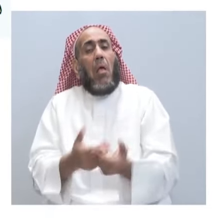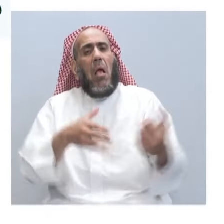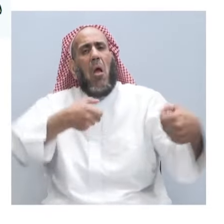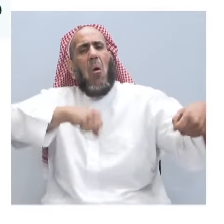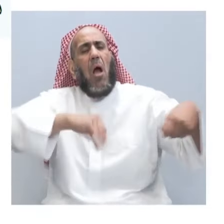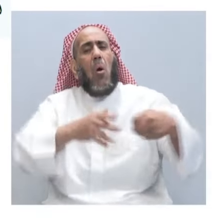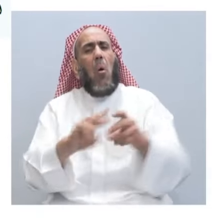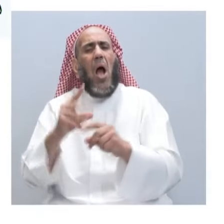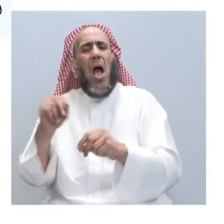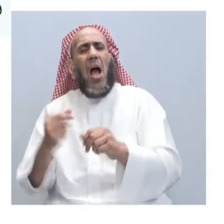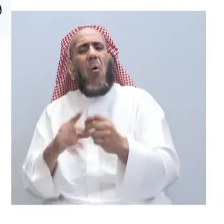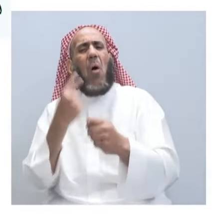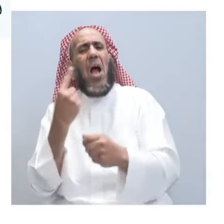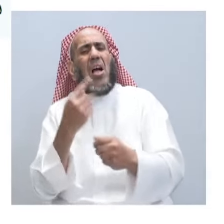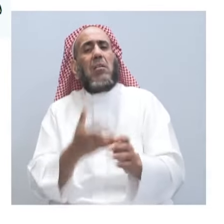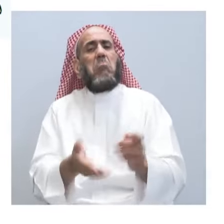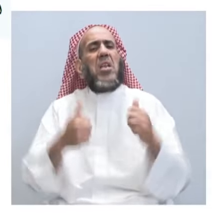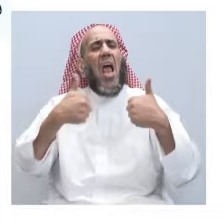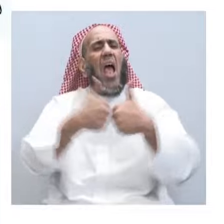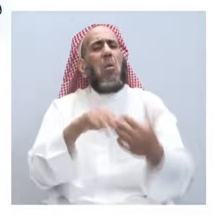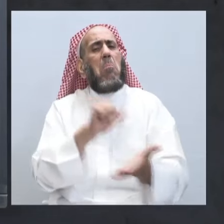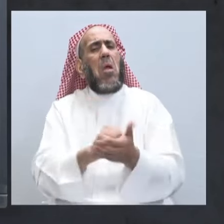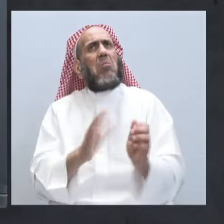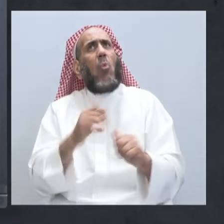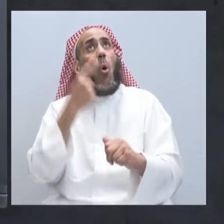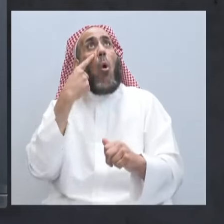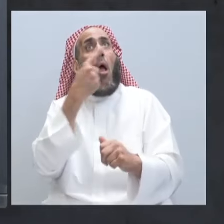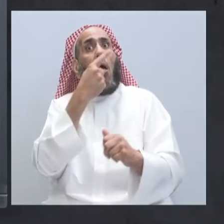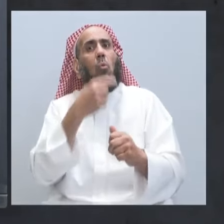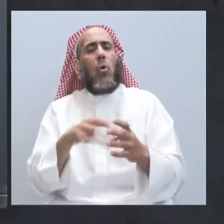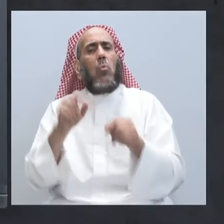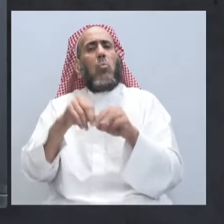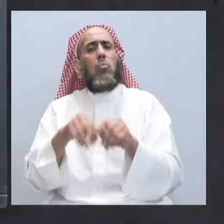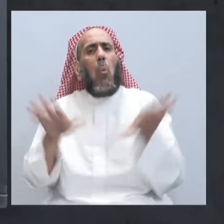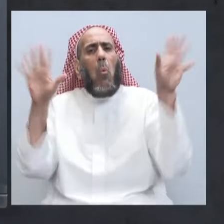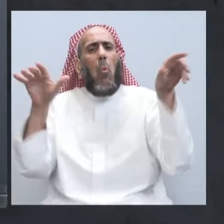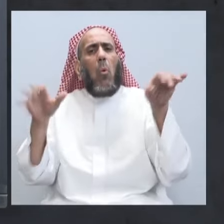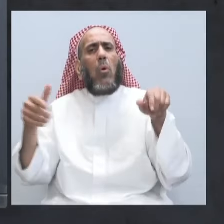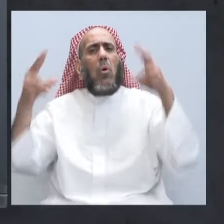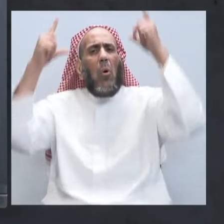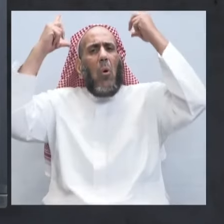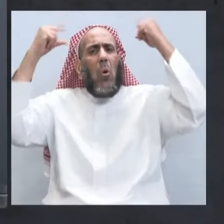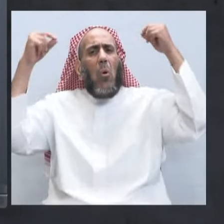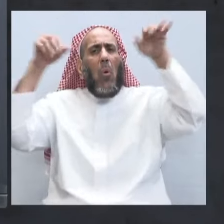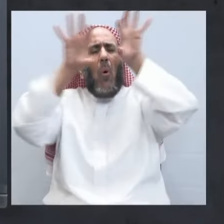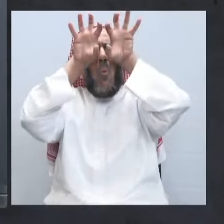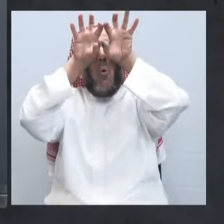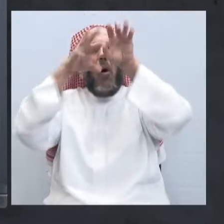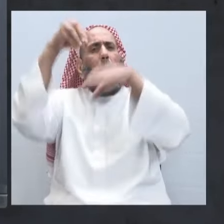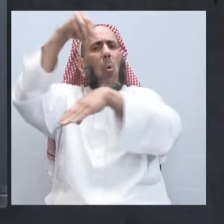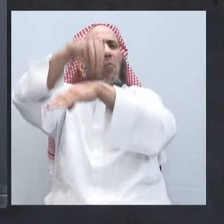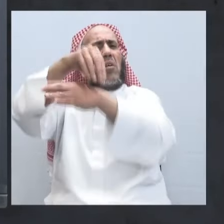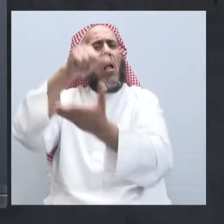احدا من اهل داري يعني اذا اتت البومه وقفت على داره